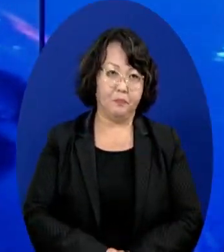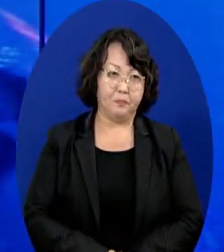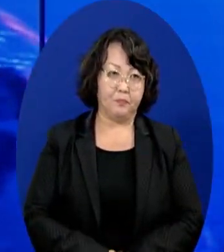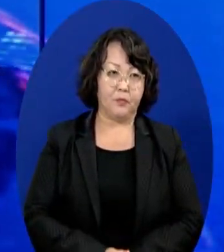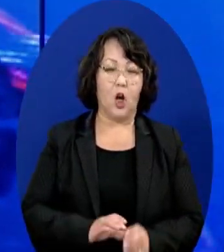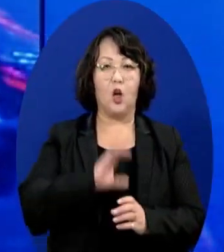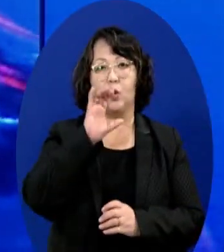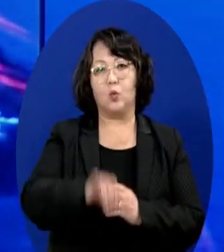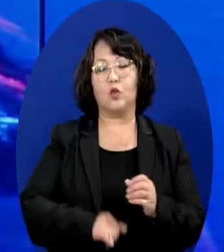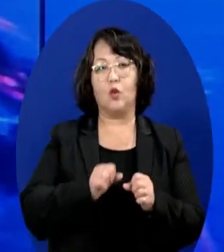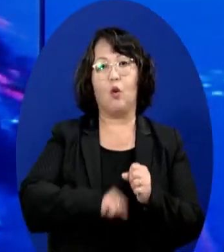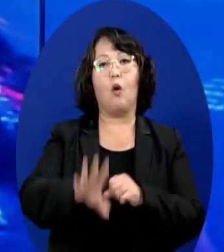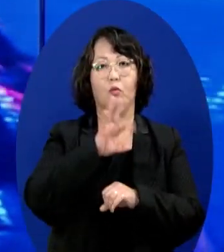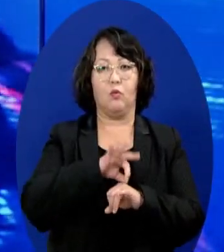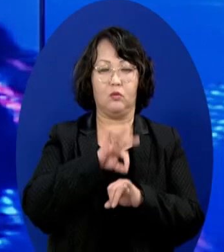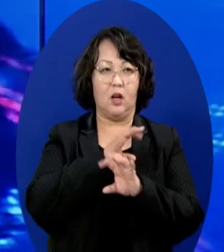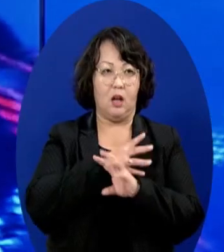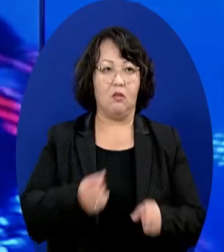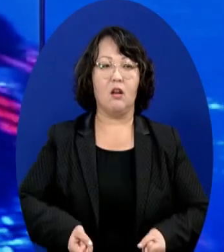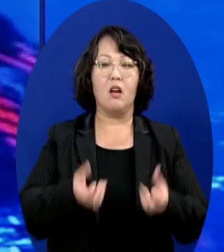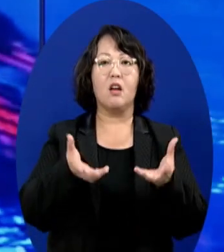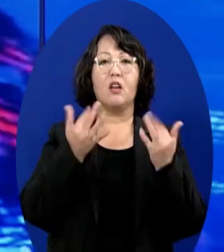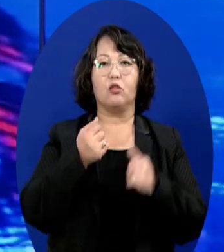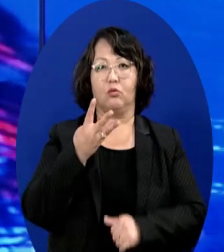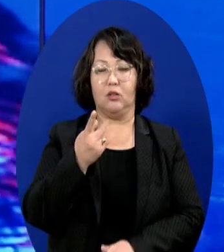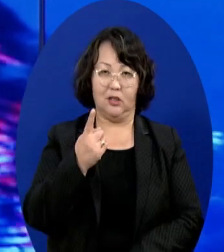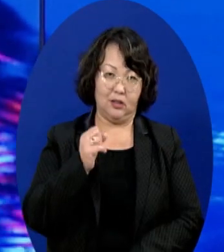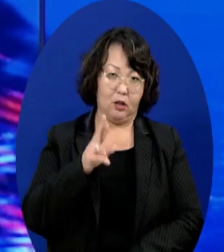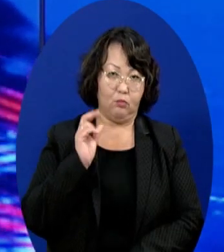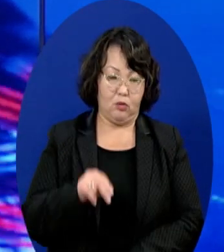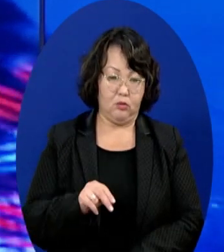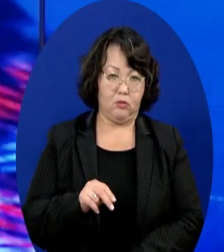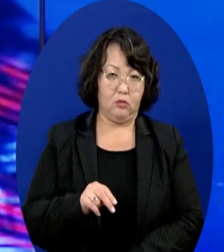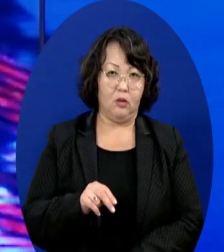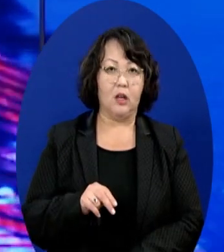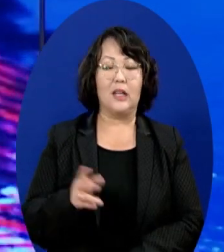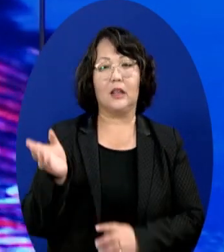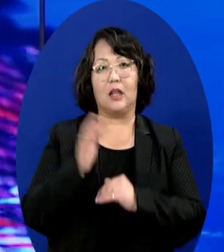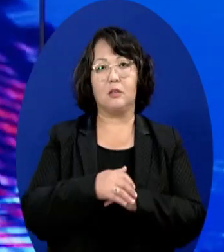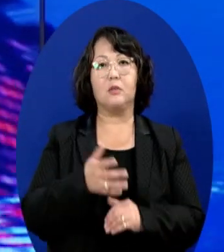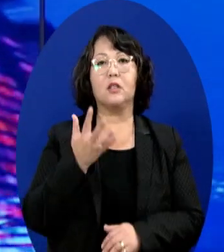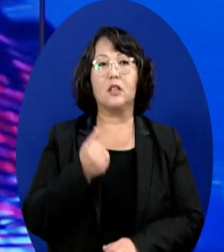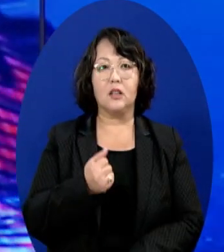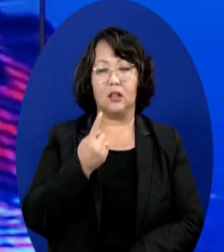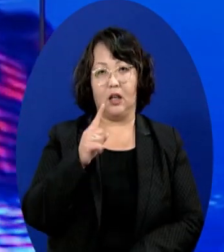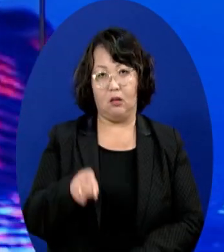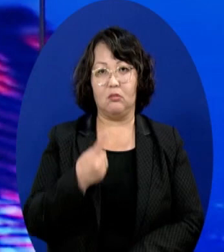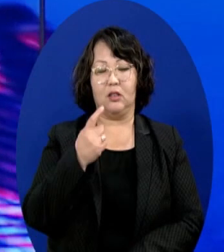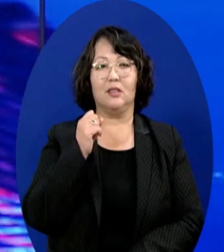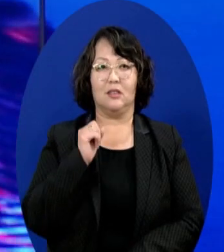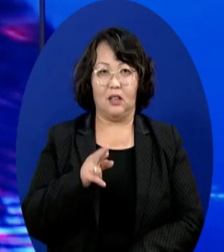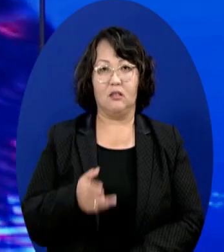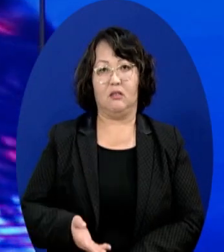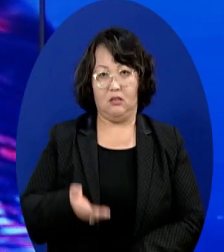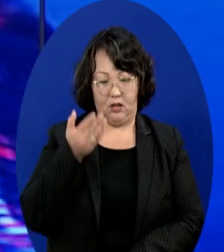Дэлхийдхний хэмжээнд коронавирусны халдвар авсан хүний тоо 41 саяг даваад байгаа. За мөн нас баралтын тохиолдлын тоо 1.1 саяг